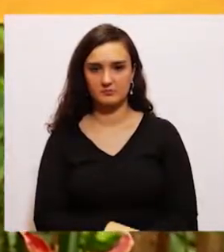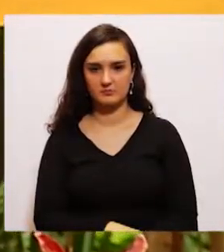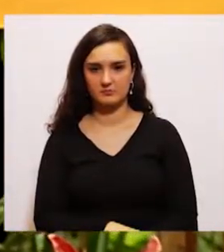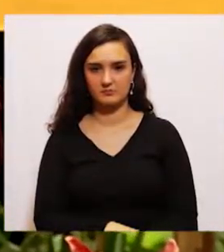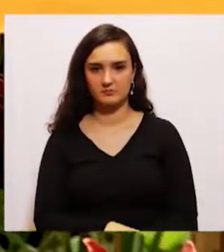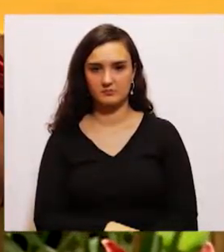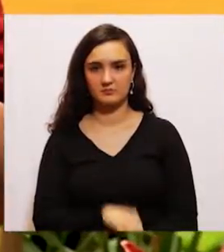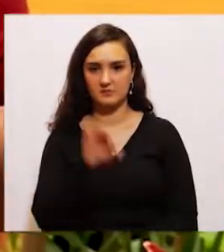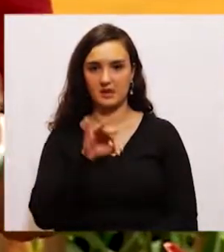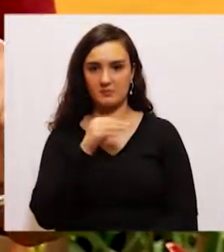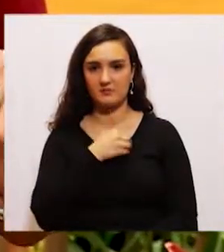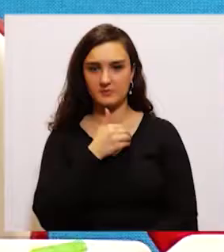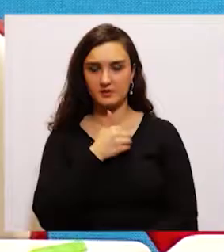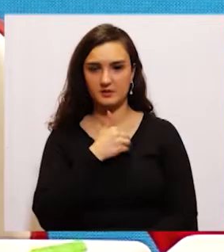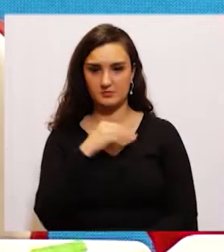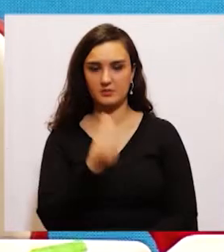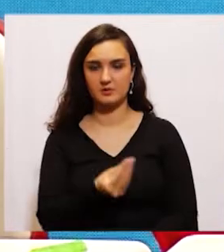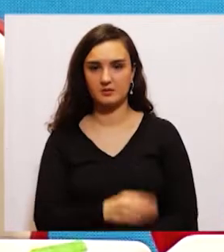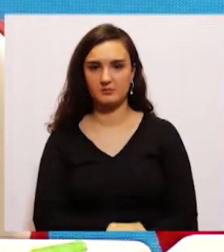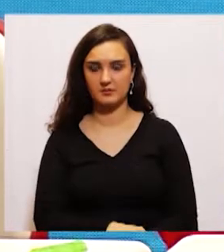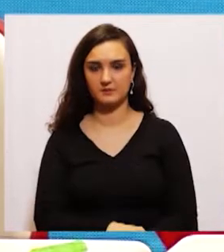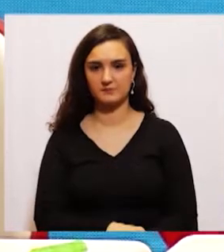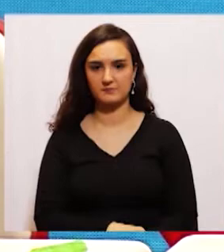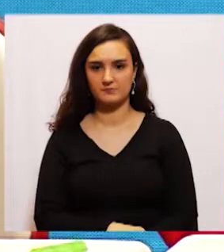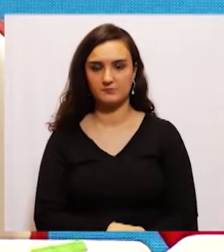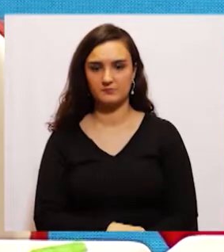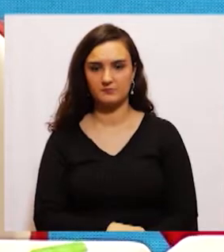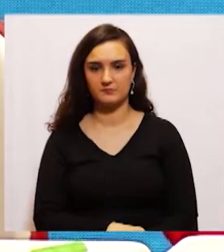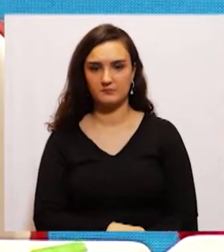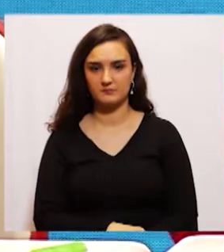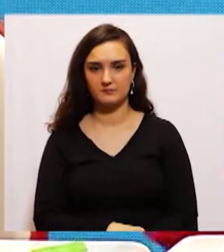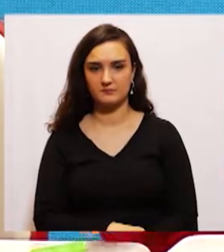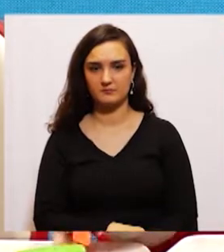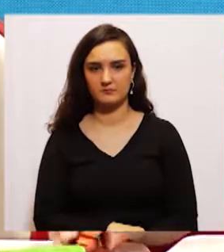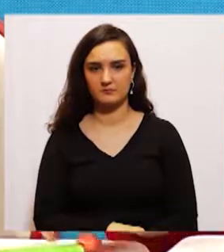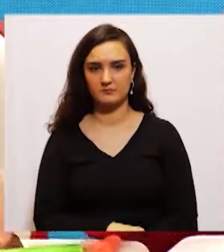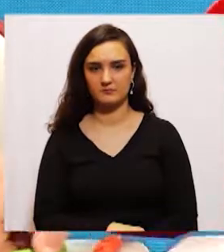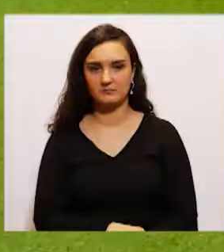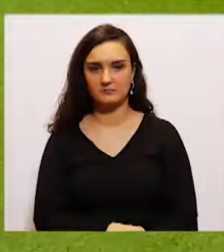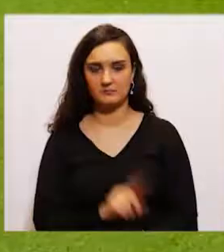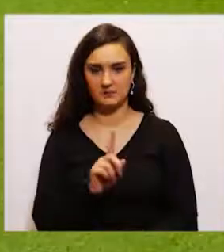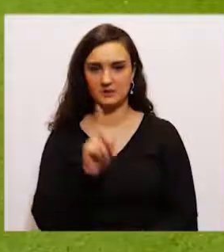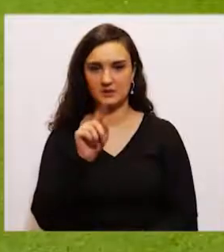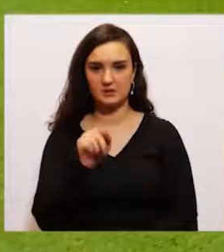ხო საღებავებს მოგცე მოიცადე აკვარელს მოგცე და აჰ დაიწყე